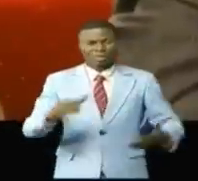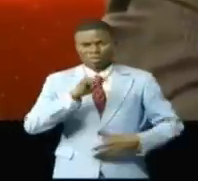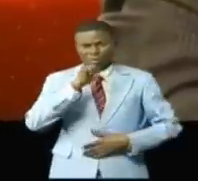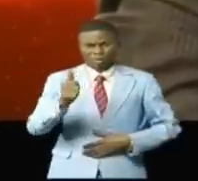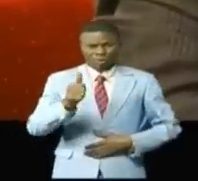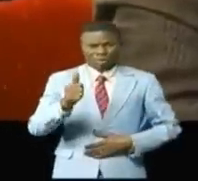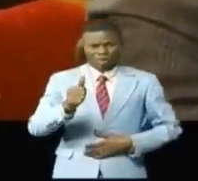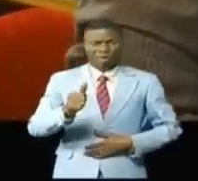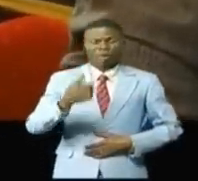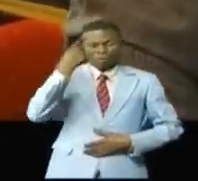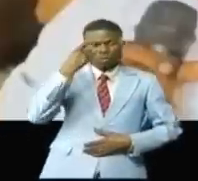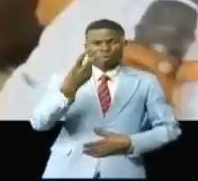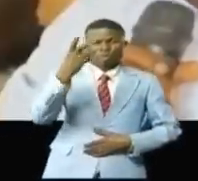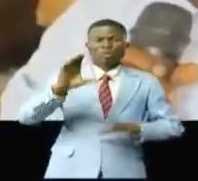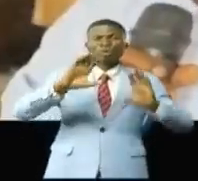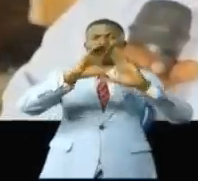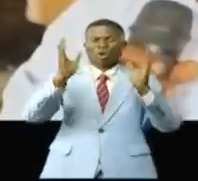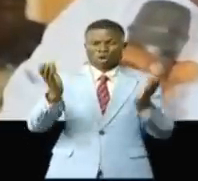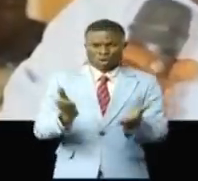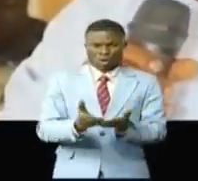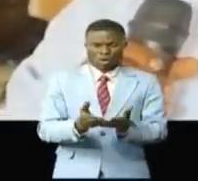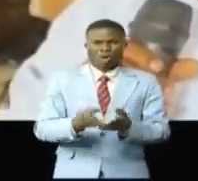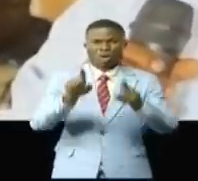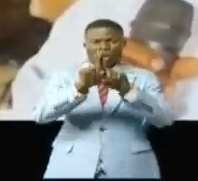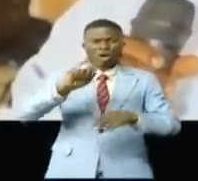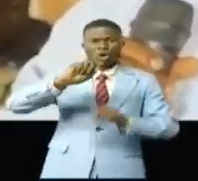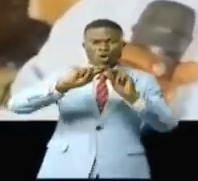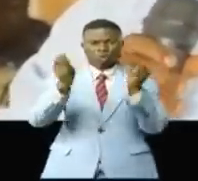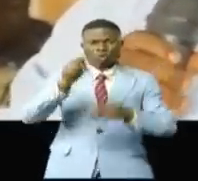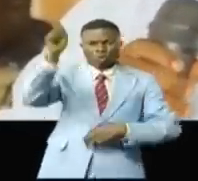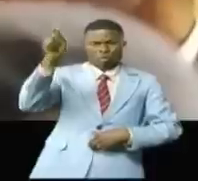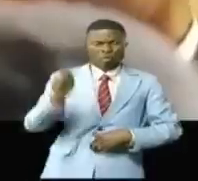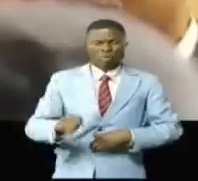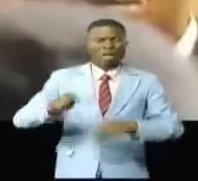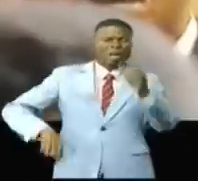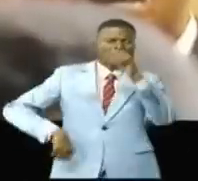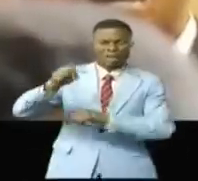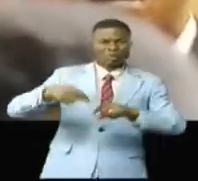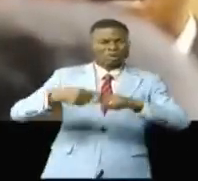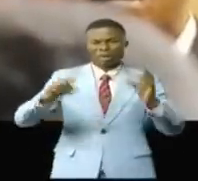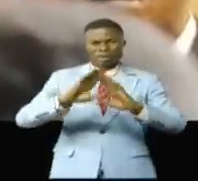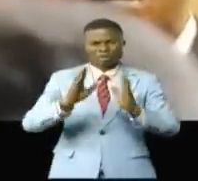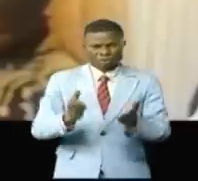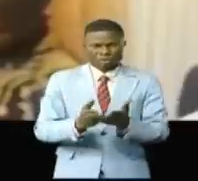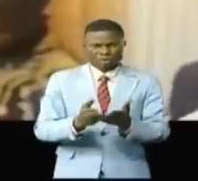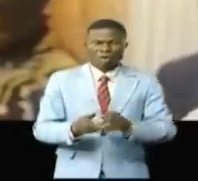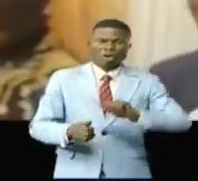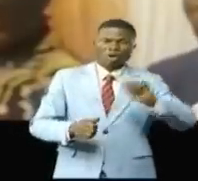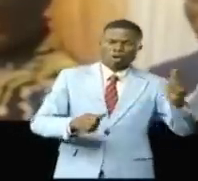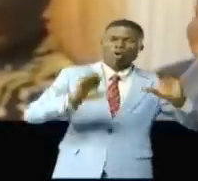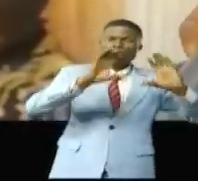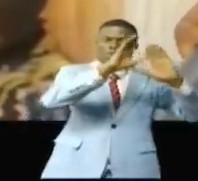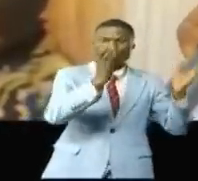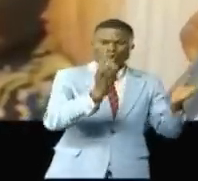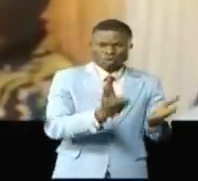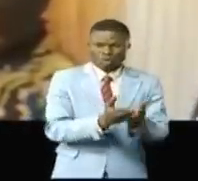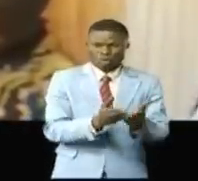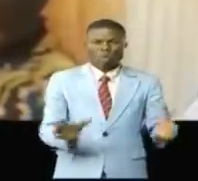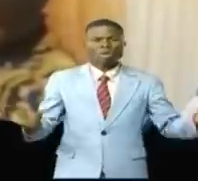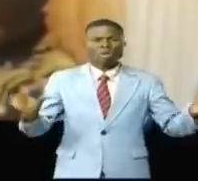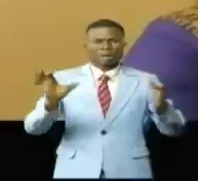de deux communautés, deux groupes armés à signer les actes d'engagement. Les autres communautés